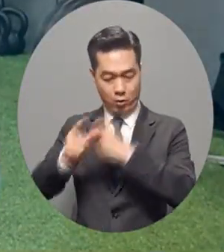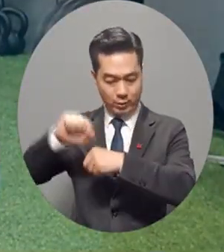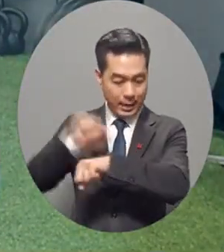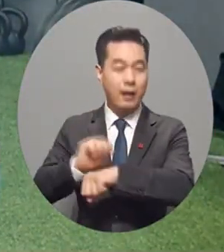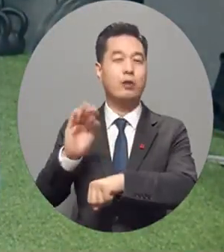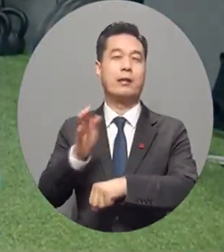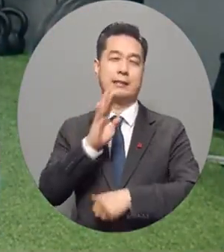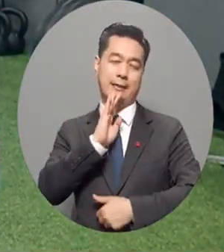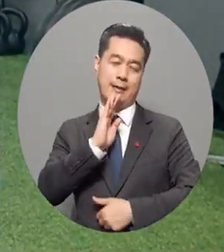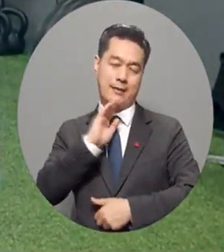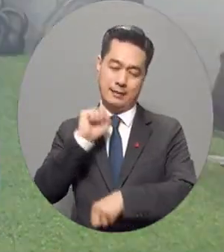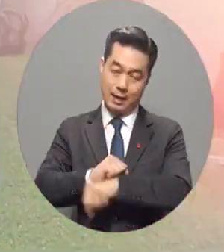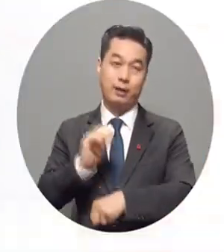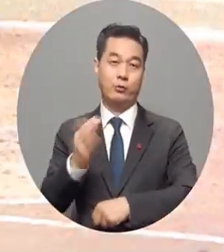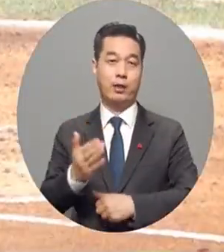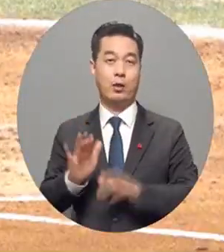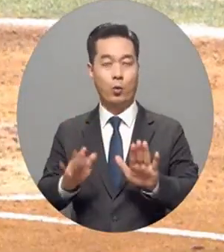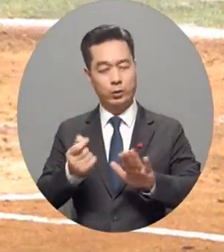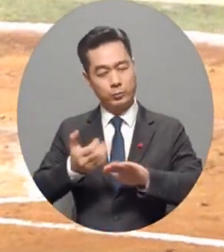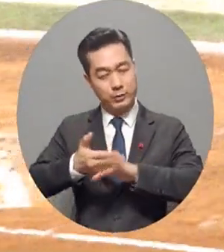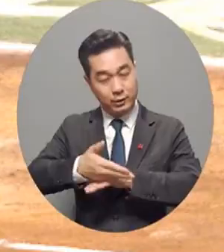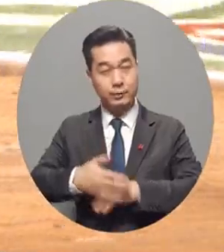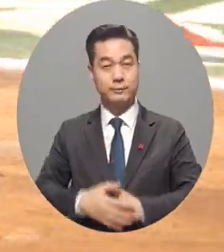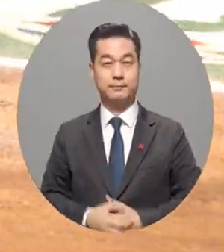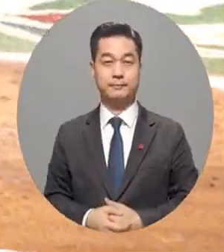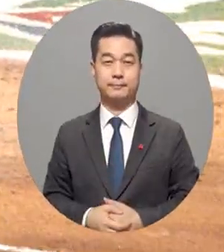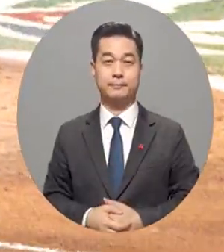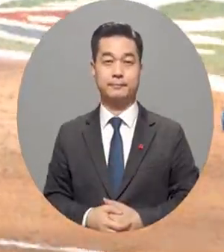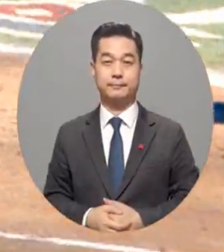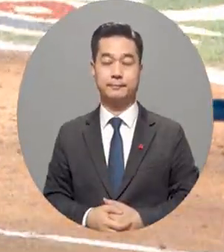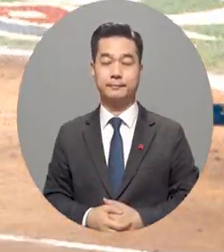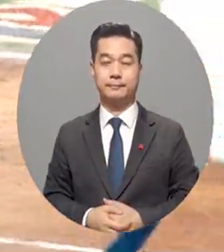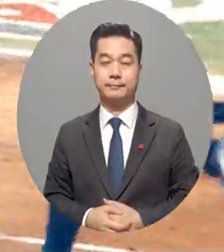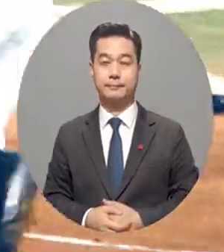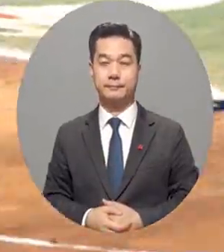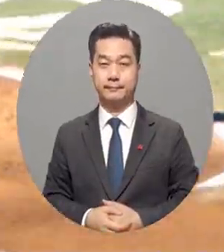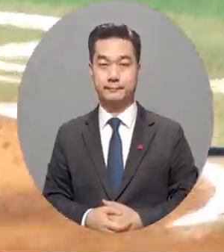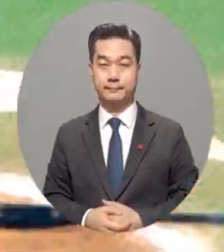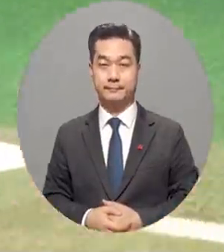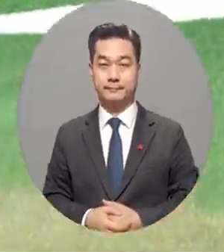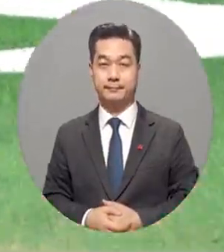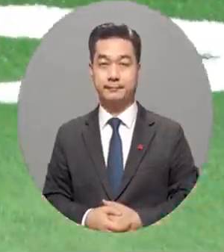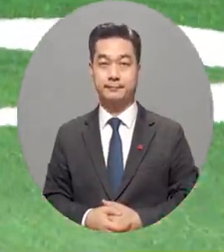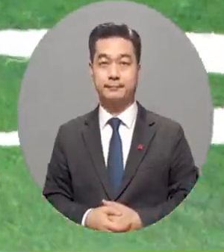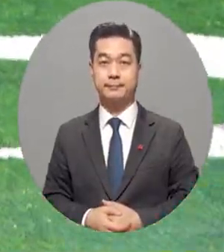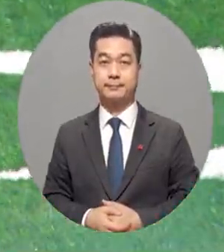올해 건 이미 잊었어요. MBC 뉴스 이명로입니다.